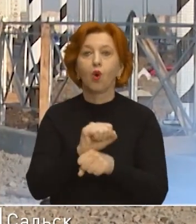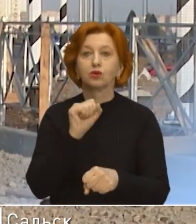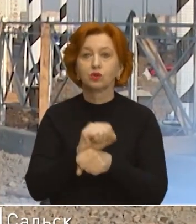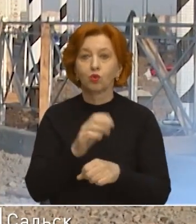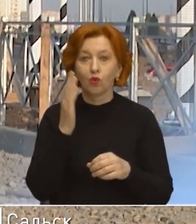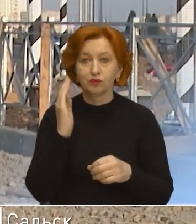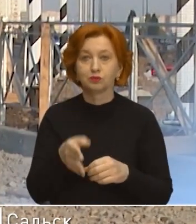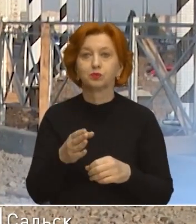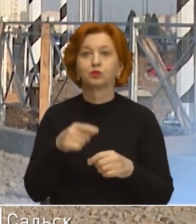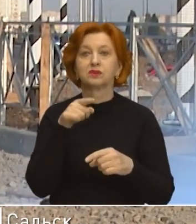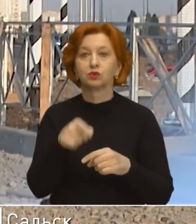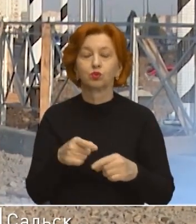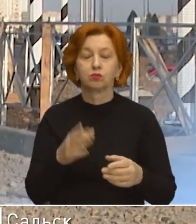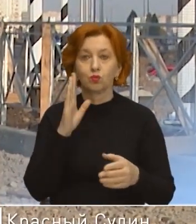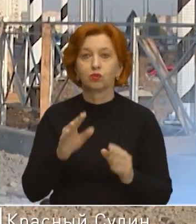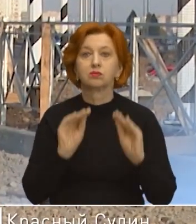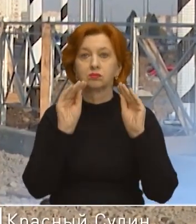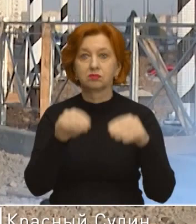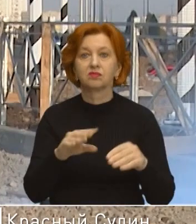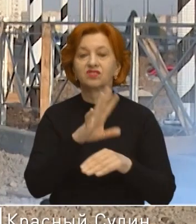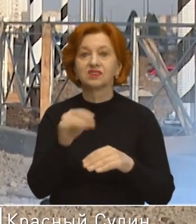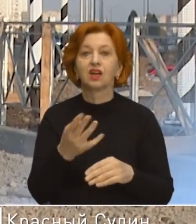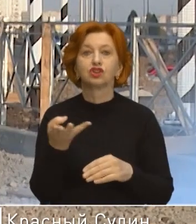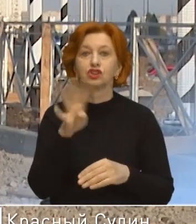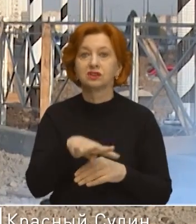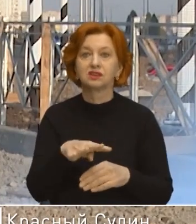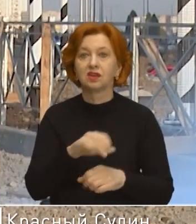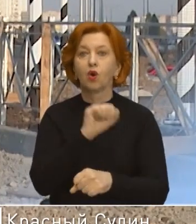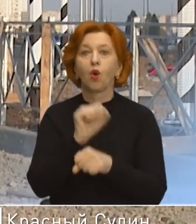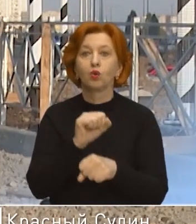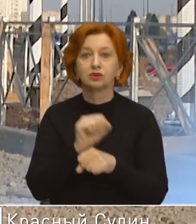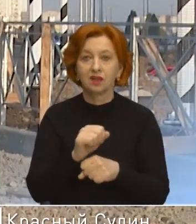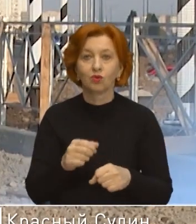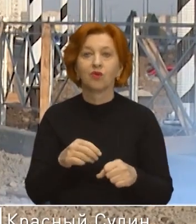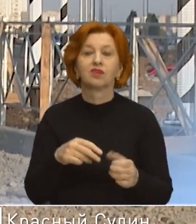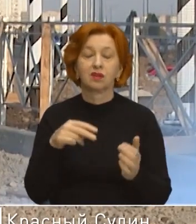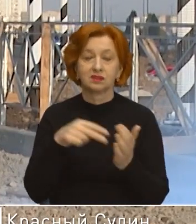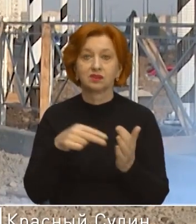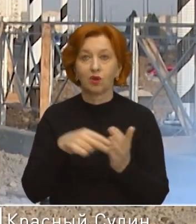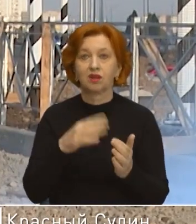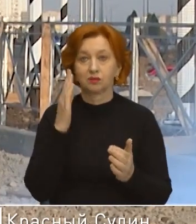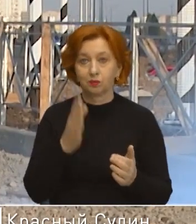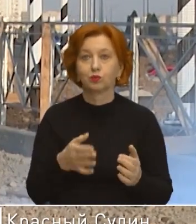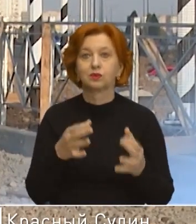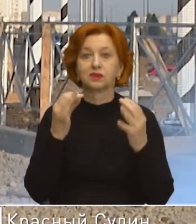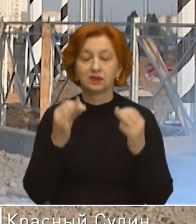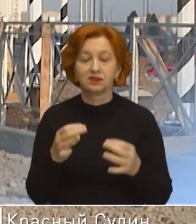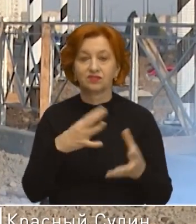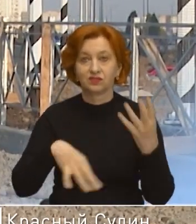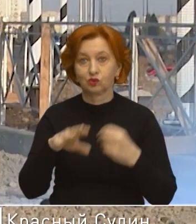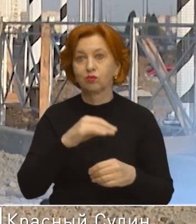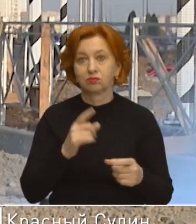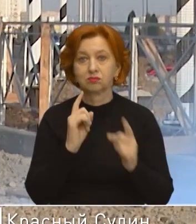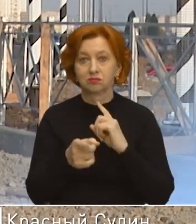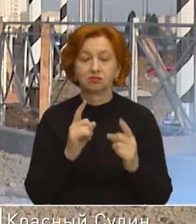Здесь будут смонтированы 4 остановки на каждой из улиц. Потому что в дальнейшем здесь будет